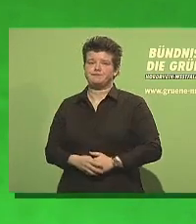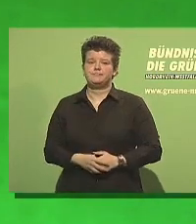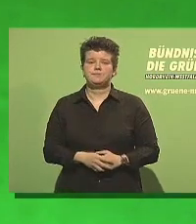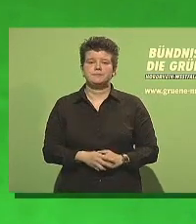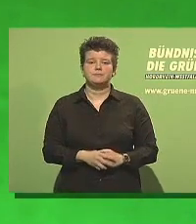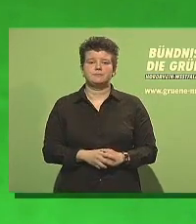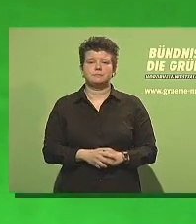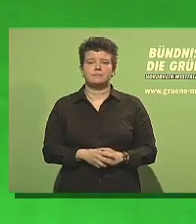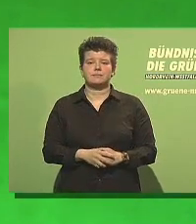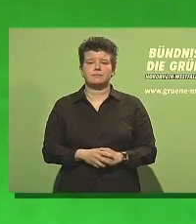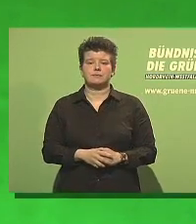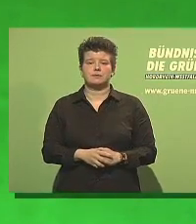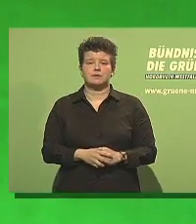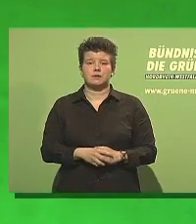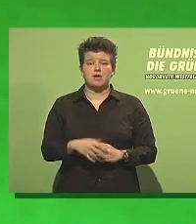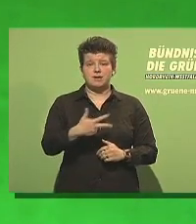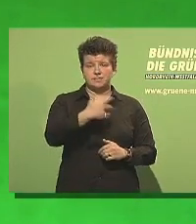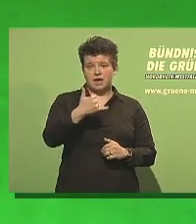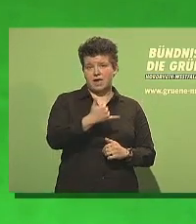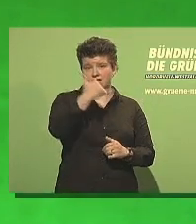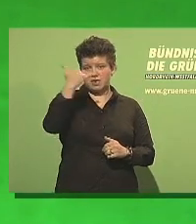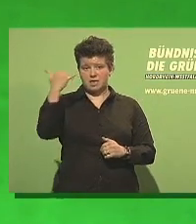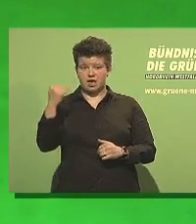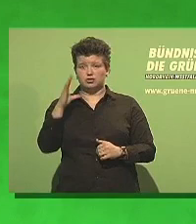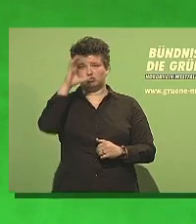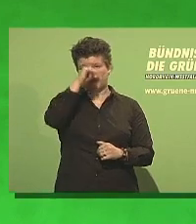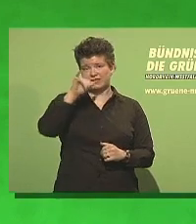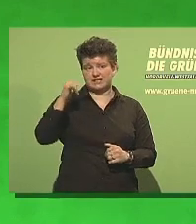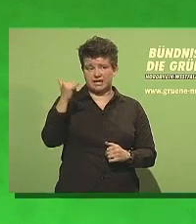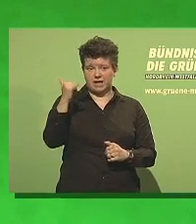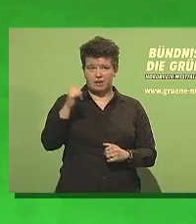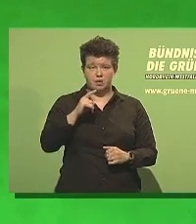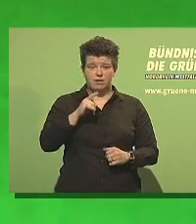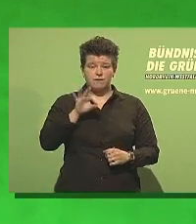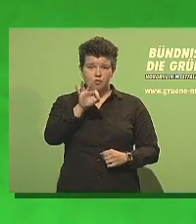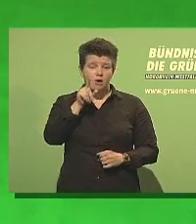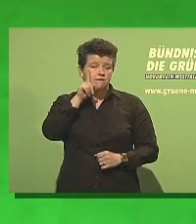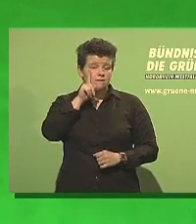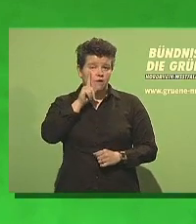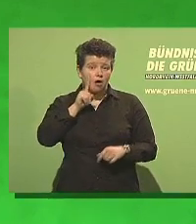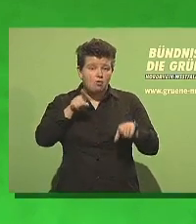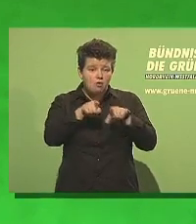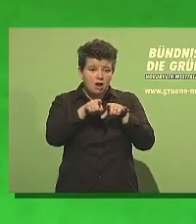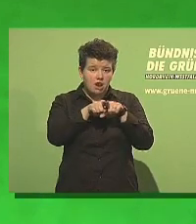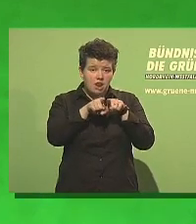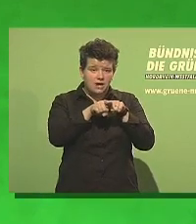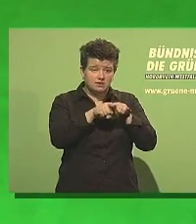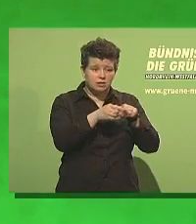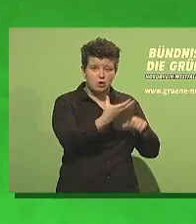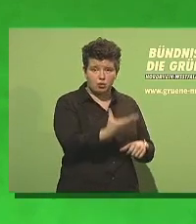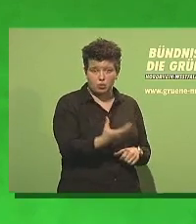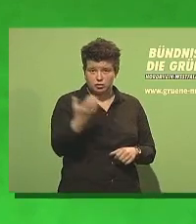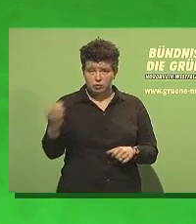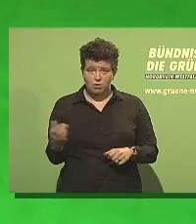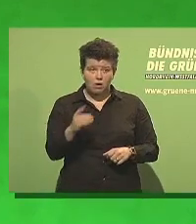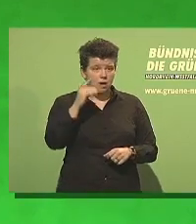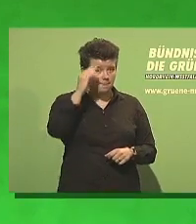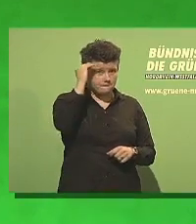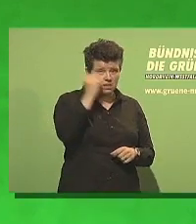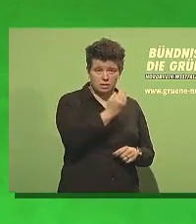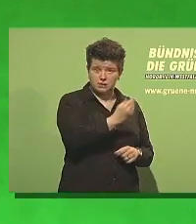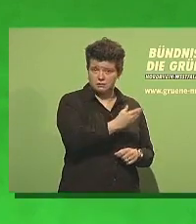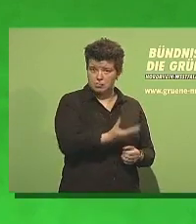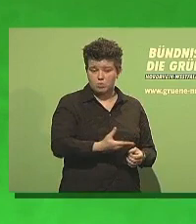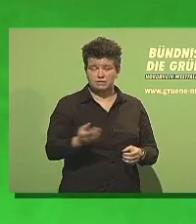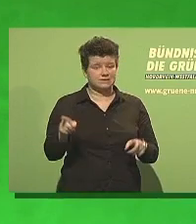Nach 3 Jahren Schwarz-Gelb gibt es für Frauen immer noch keinen gleichen Lohn für gleiche Arbeit. Und Familienministerin